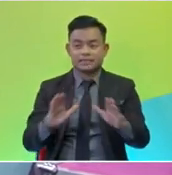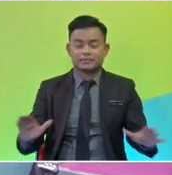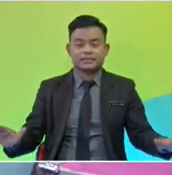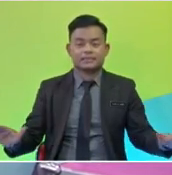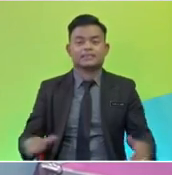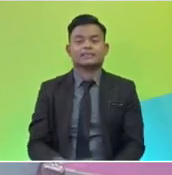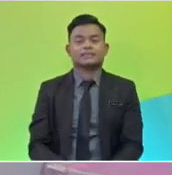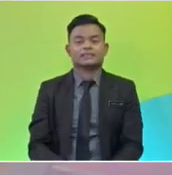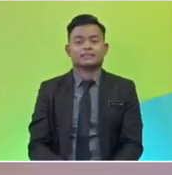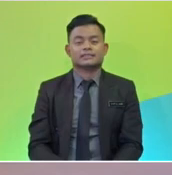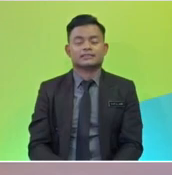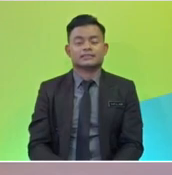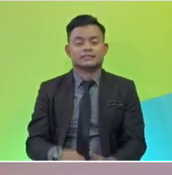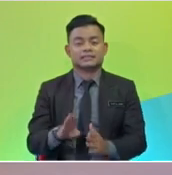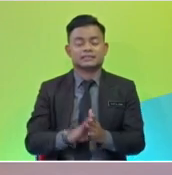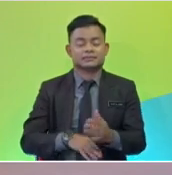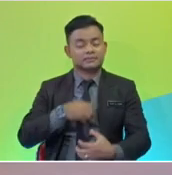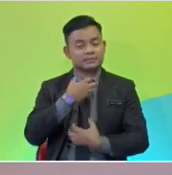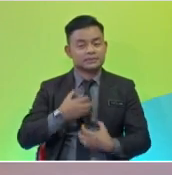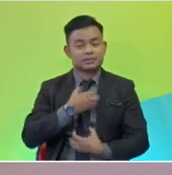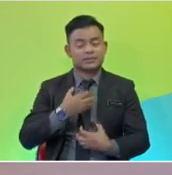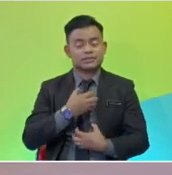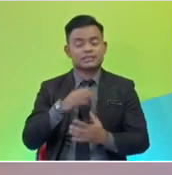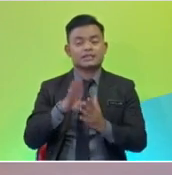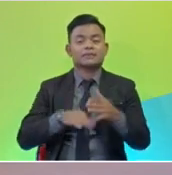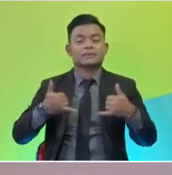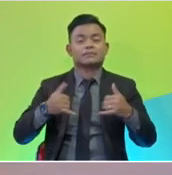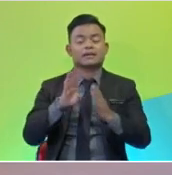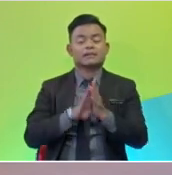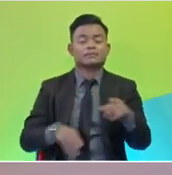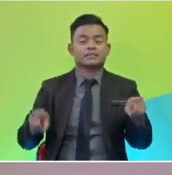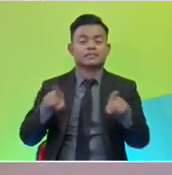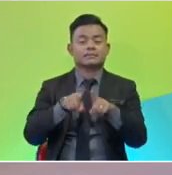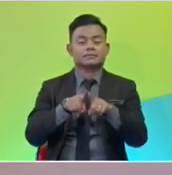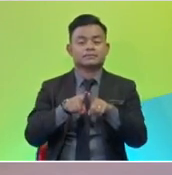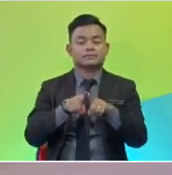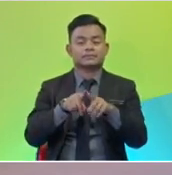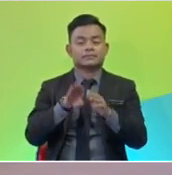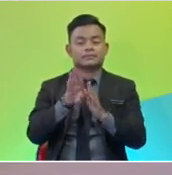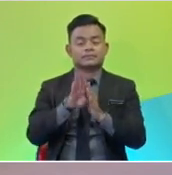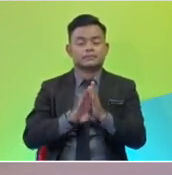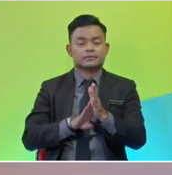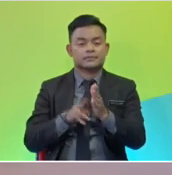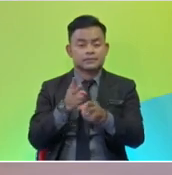selamat bergurau senang bermain bersama berhatilah